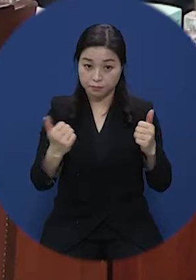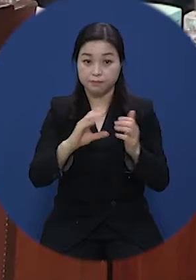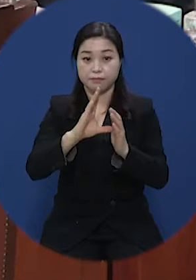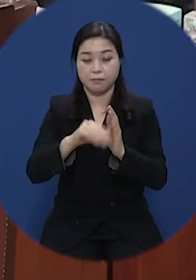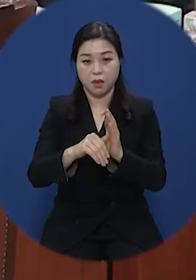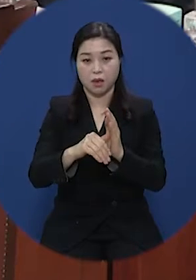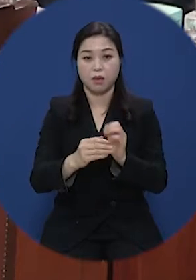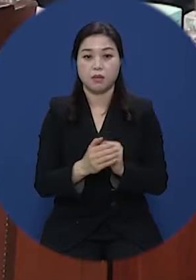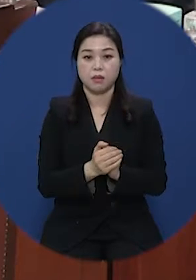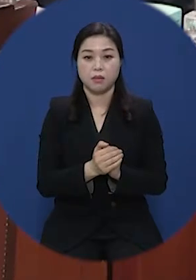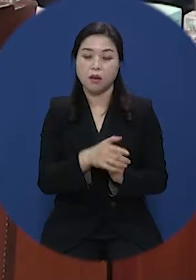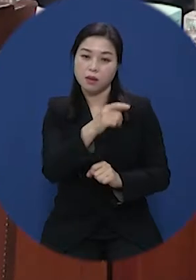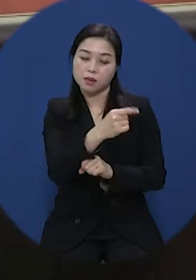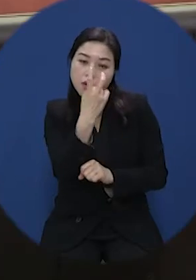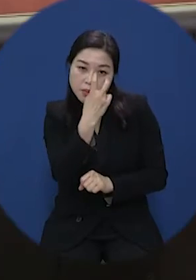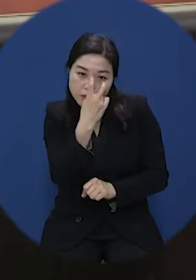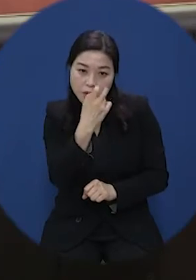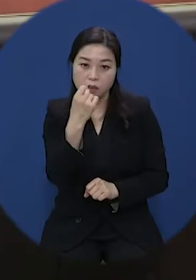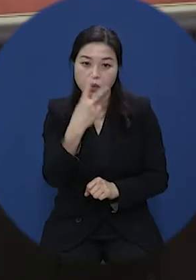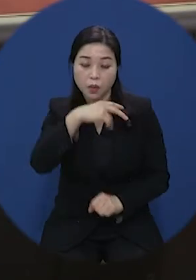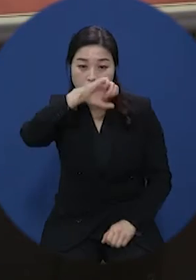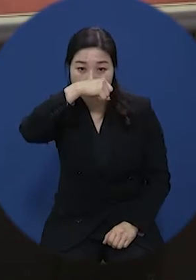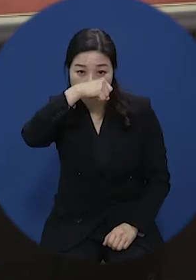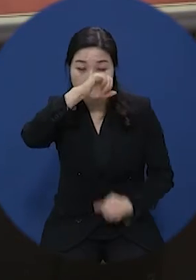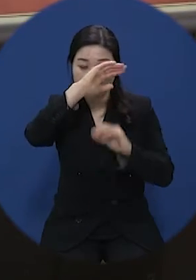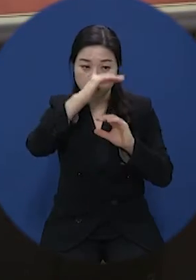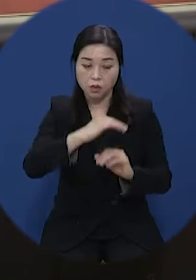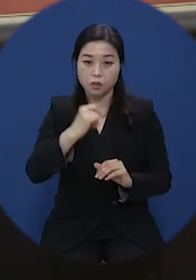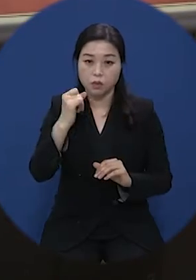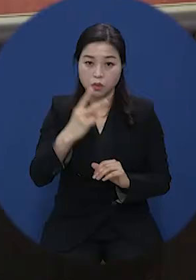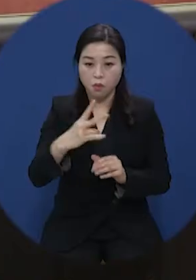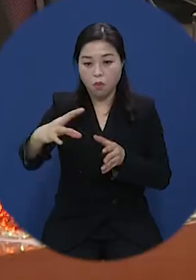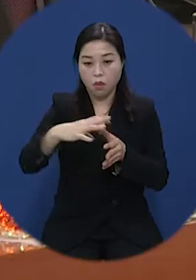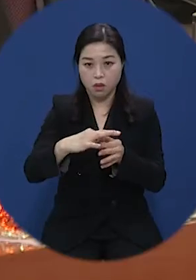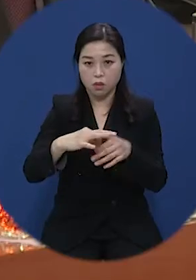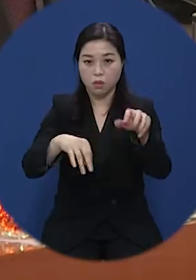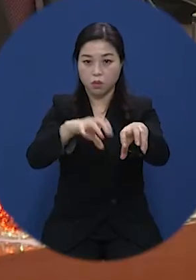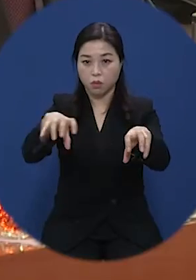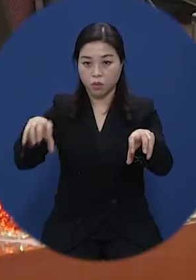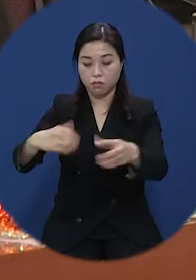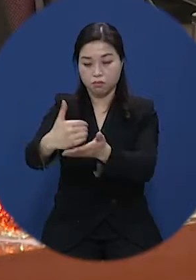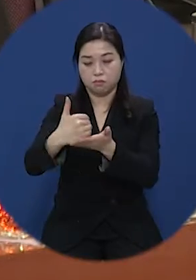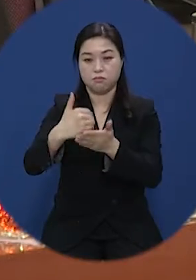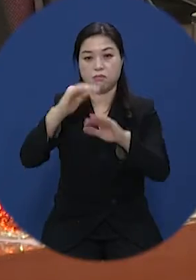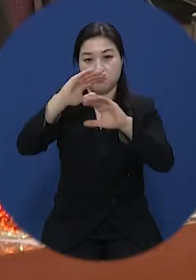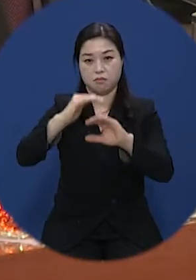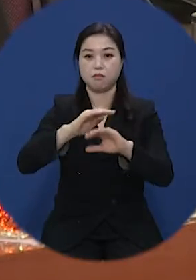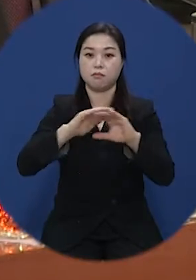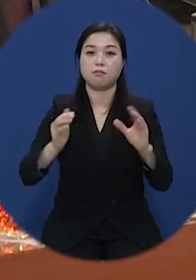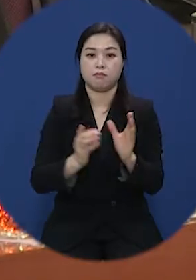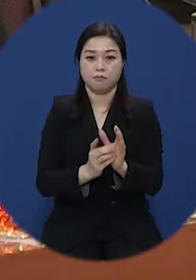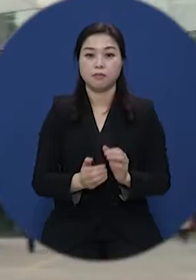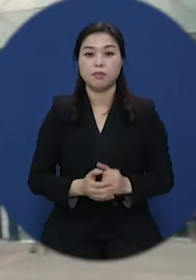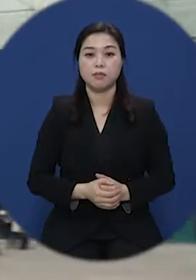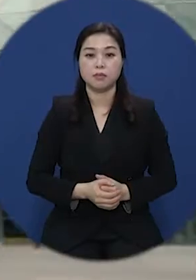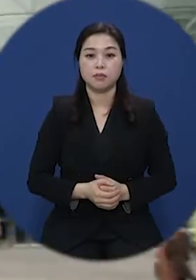정례회에서 행정사무감사와 예산안, 그리고 소감부서에 대한 각종 현안을 처리했습니다.